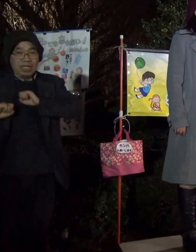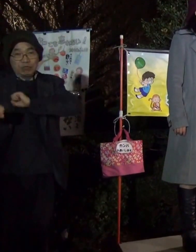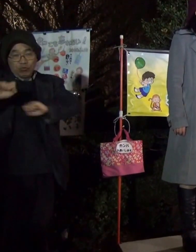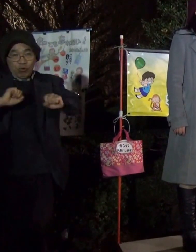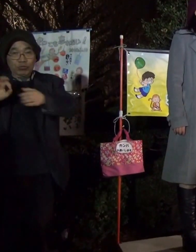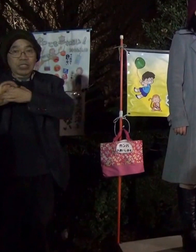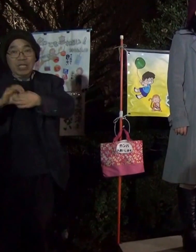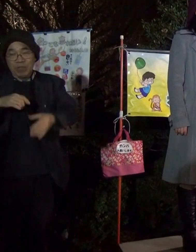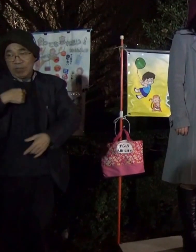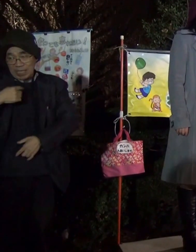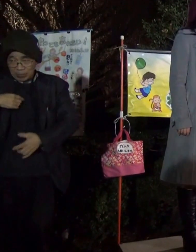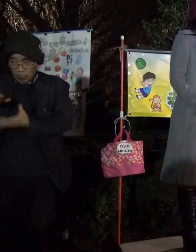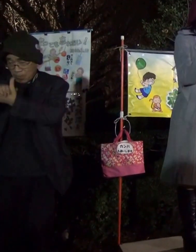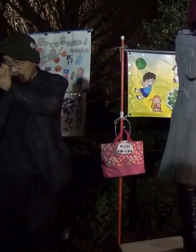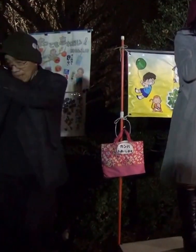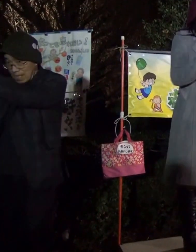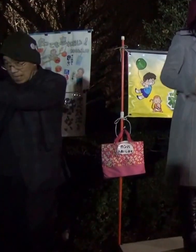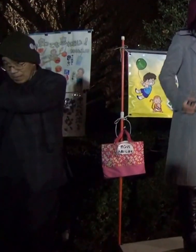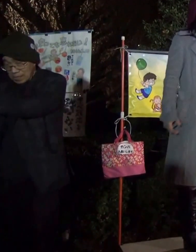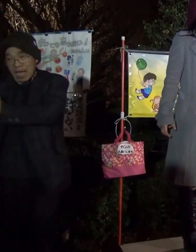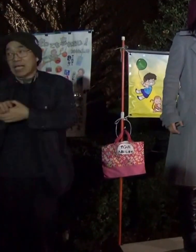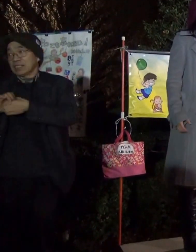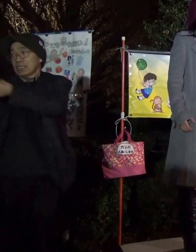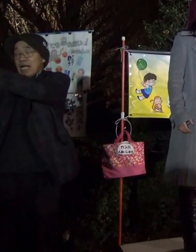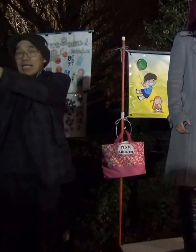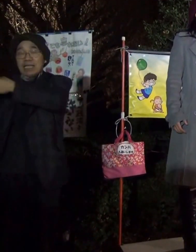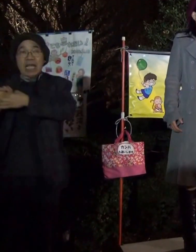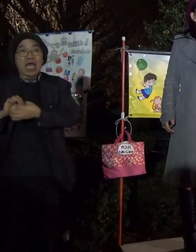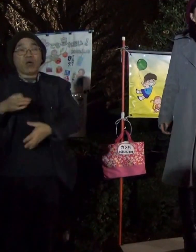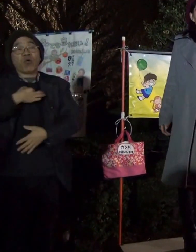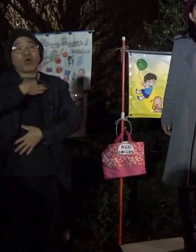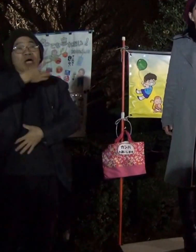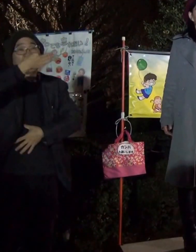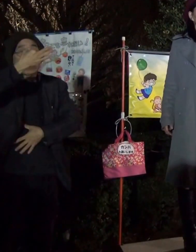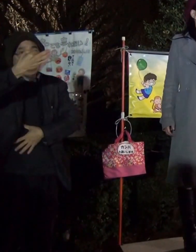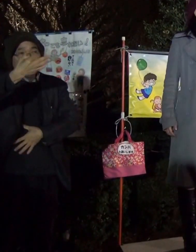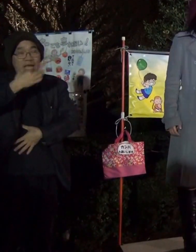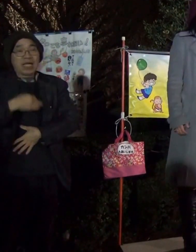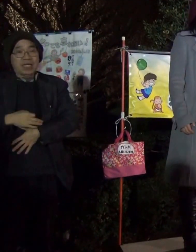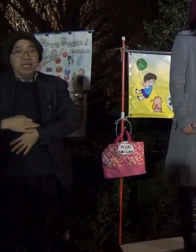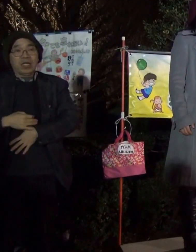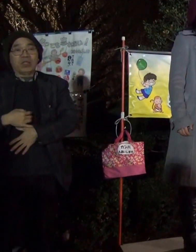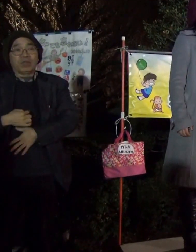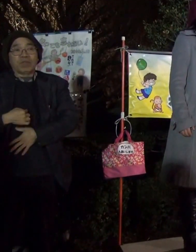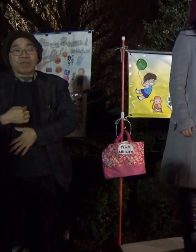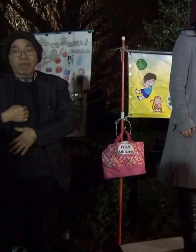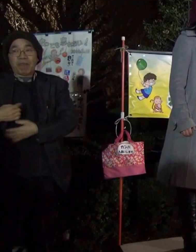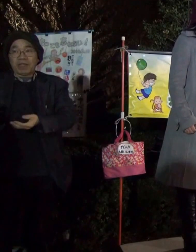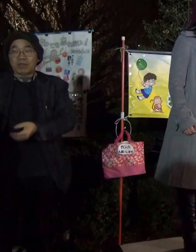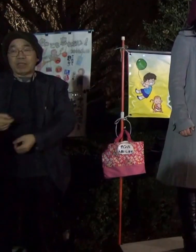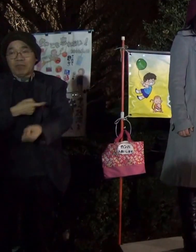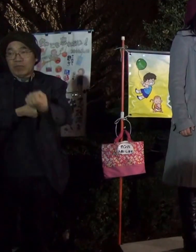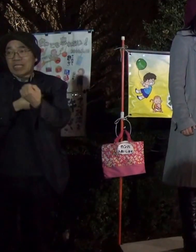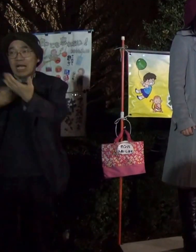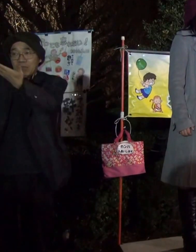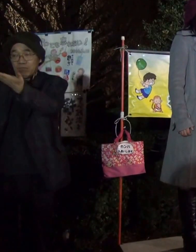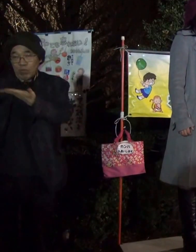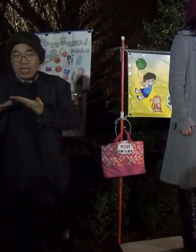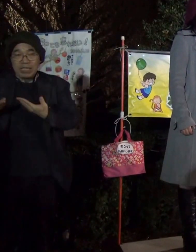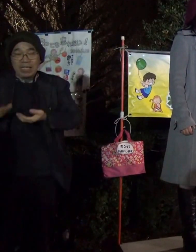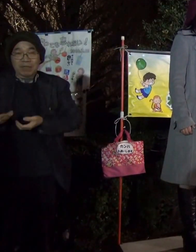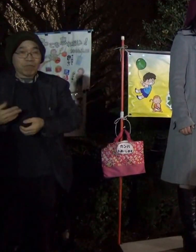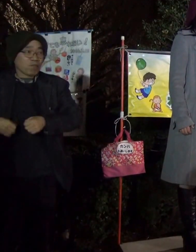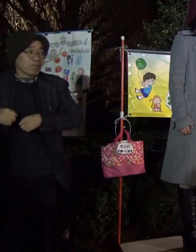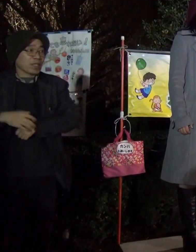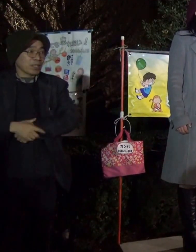に連帯してつながってこうやって声を上げていくことで、あの力をいただいて頑張ろうって思いますよ。